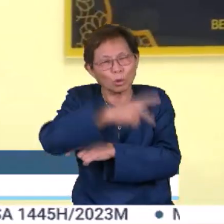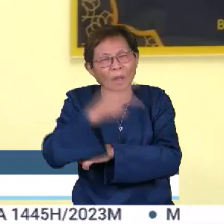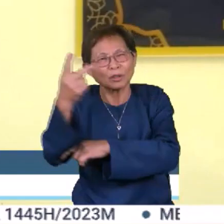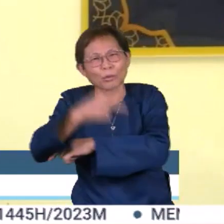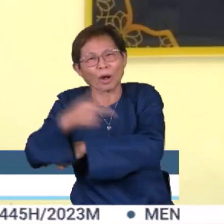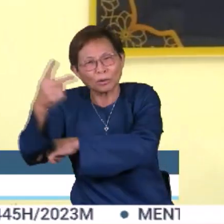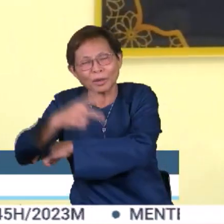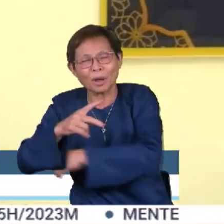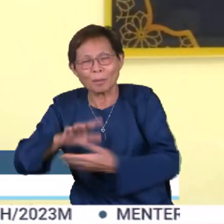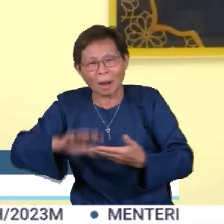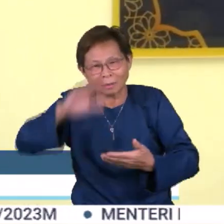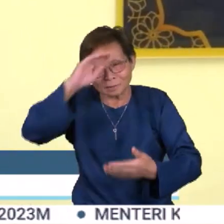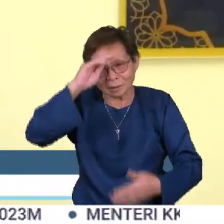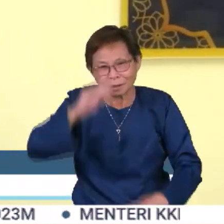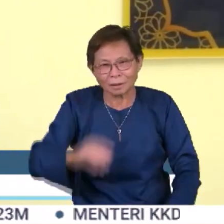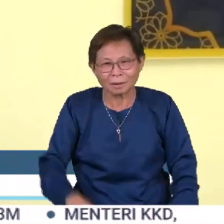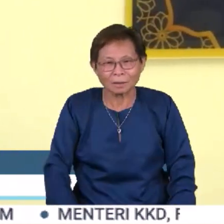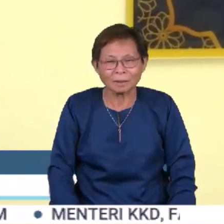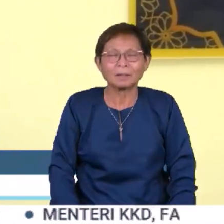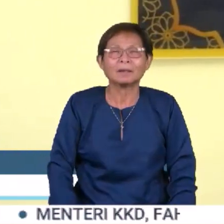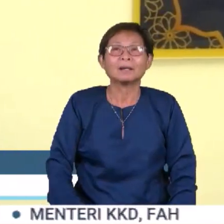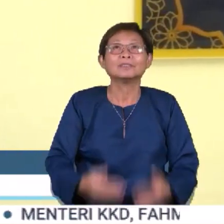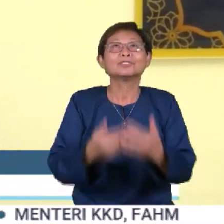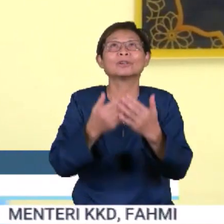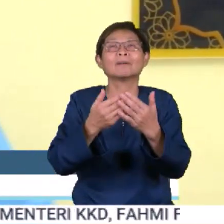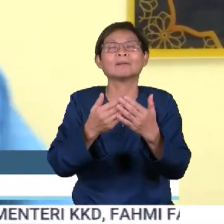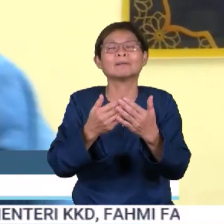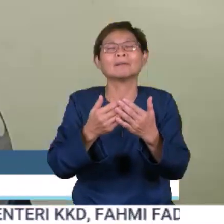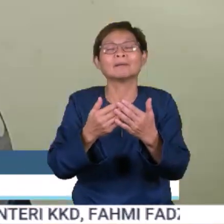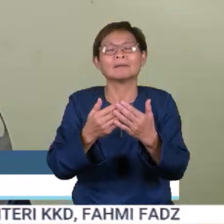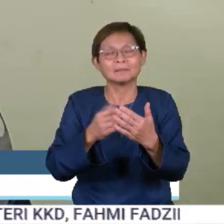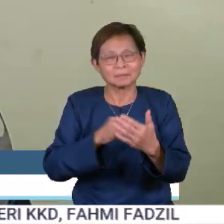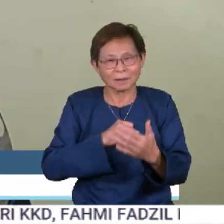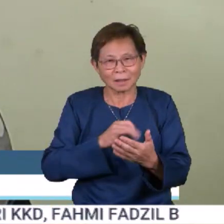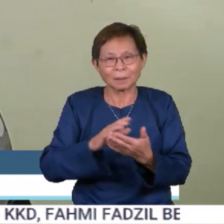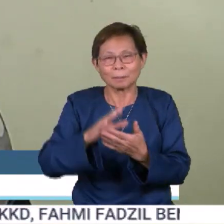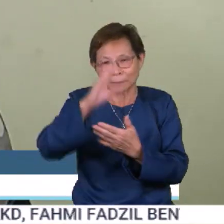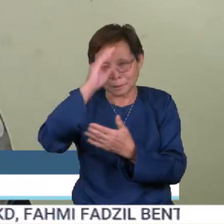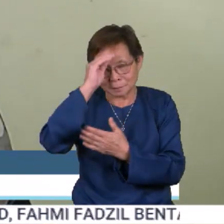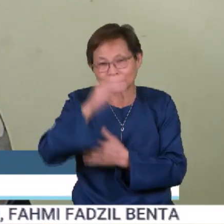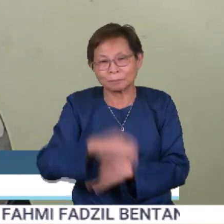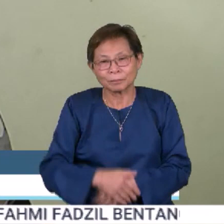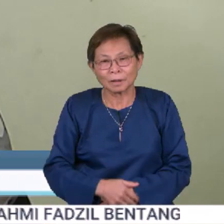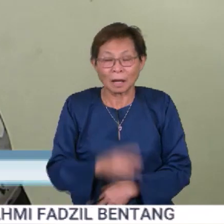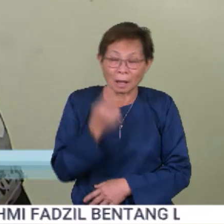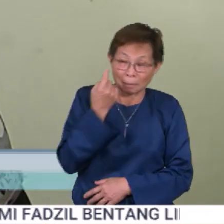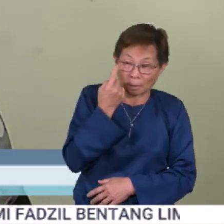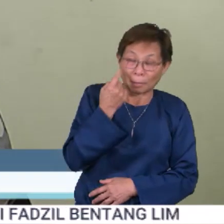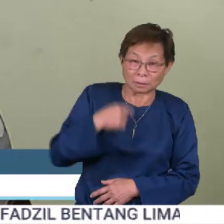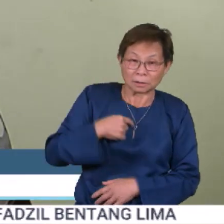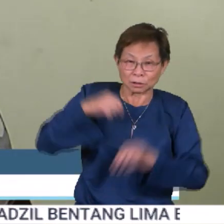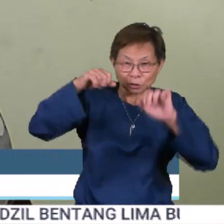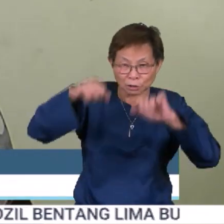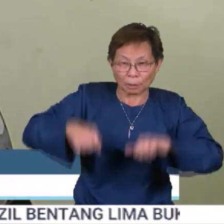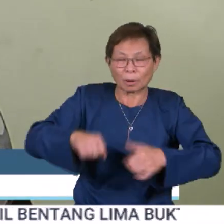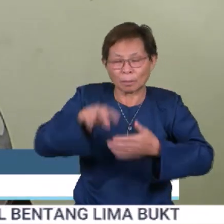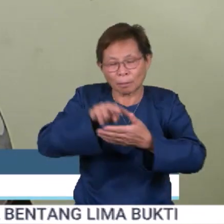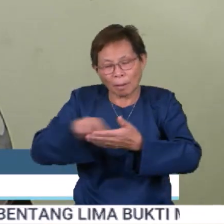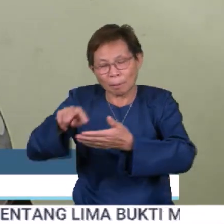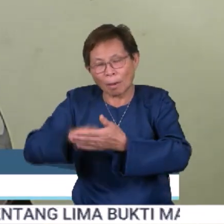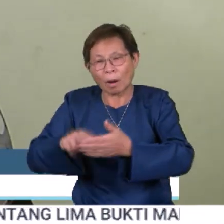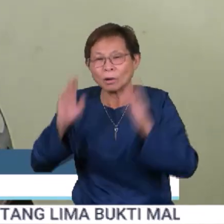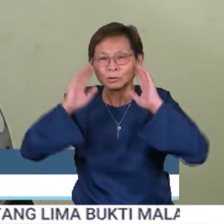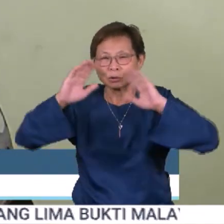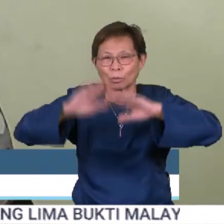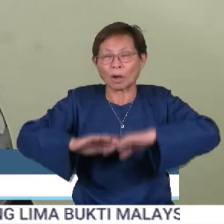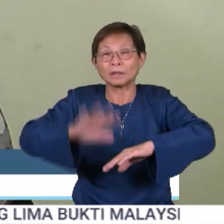Dua hari. Saya, insyaAllah, Alhamdulillah saya dapat. Apa-apa. Baru-baru ini saya dah boleh baca lima solat